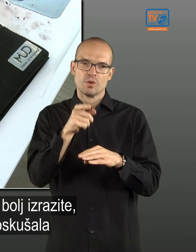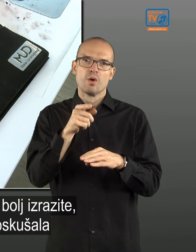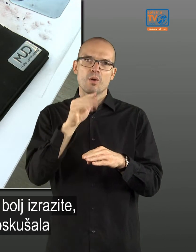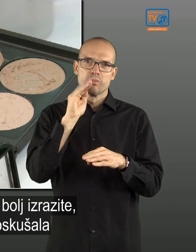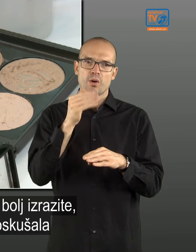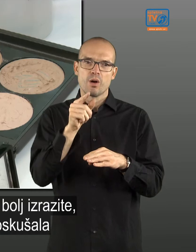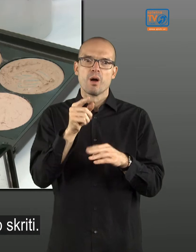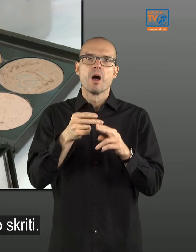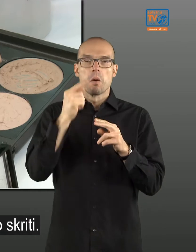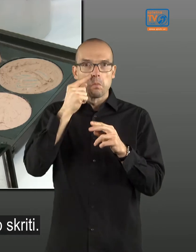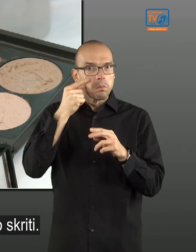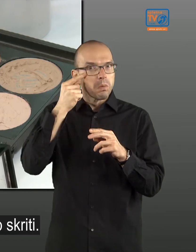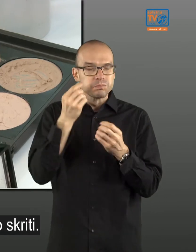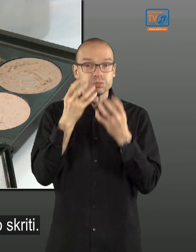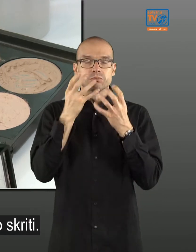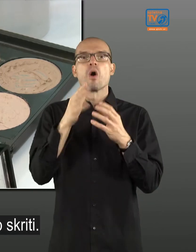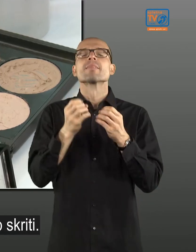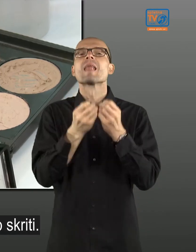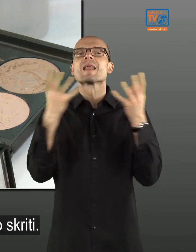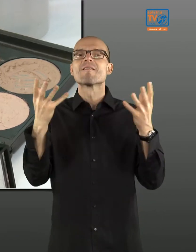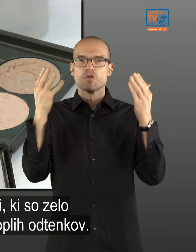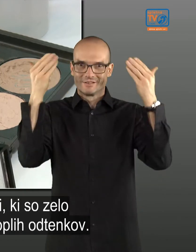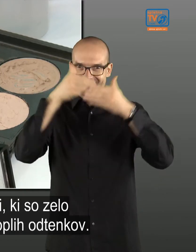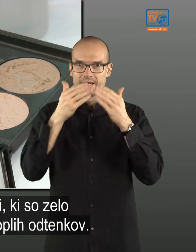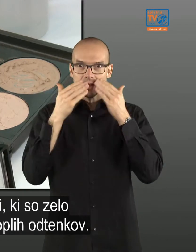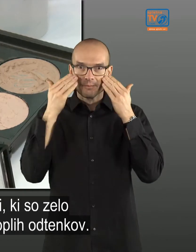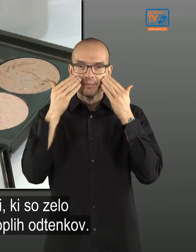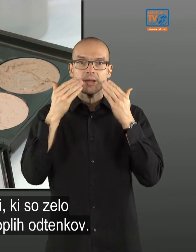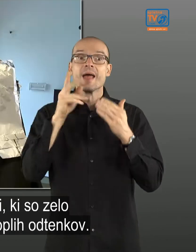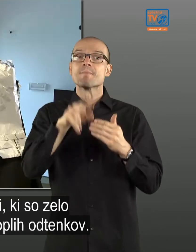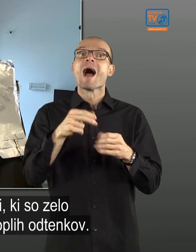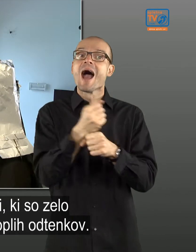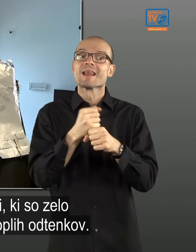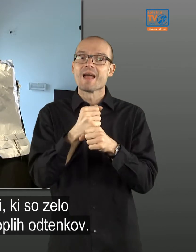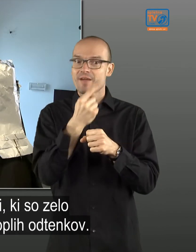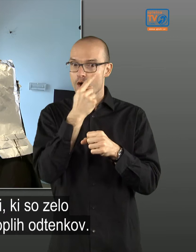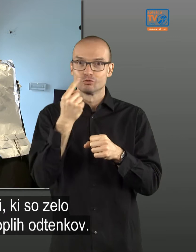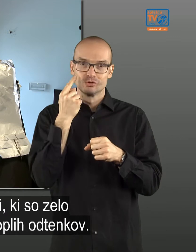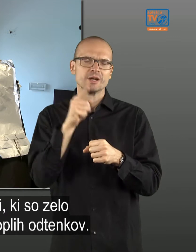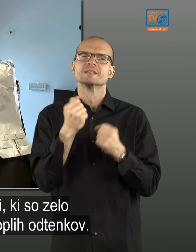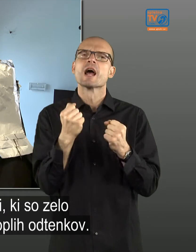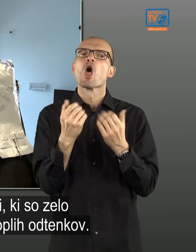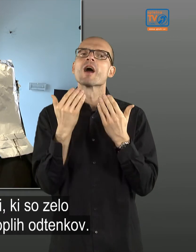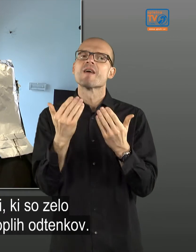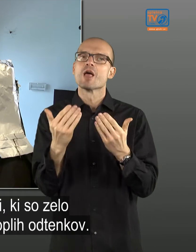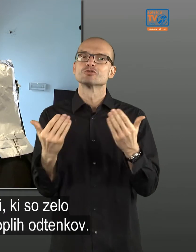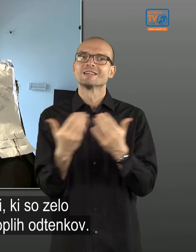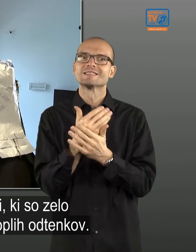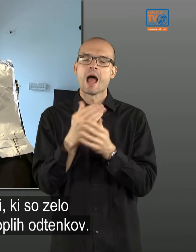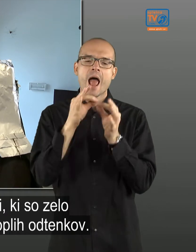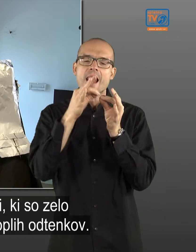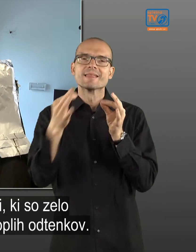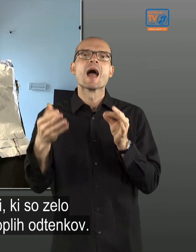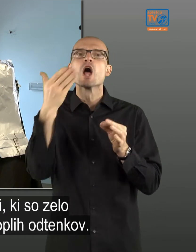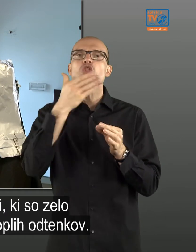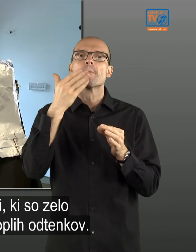tudi poskušala čim bolj naravno skriti. Andreja ima rjave oči, ki so zelo hvaležne za celo linijo toplih